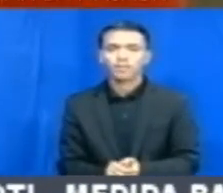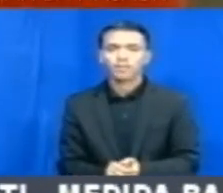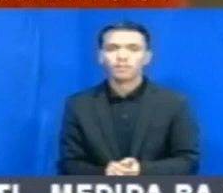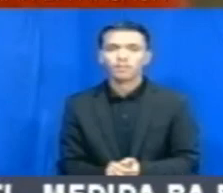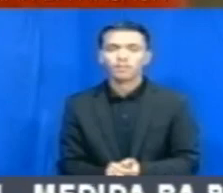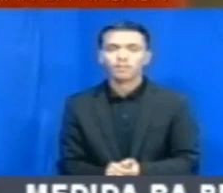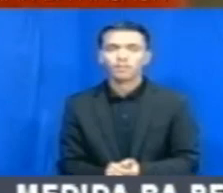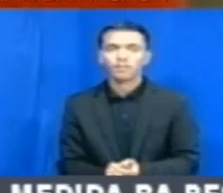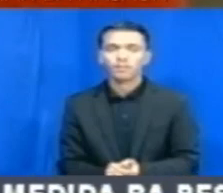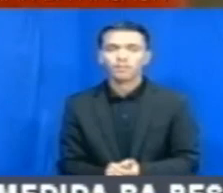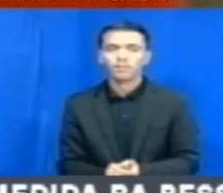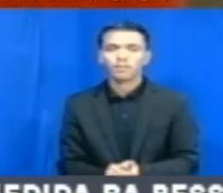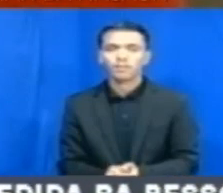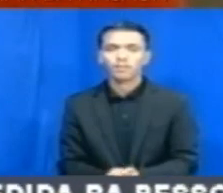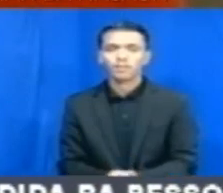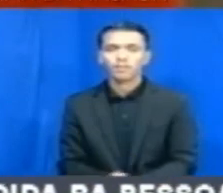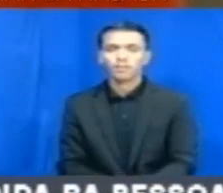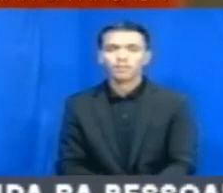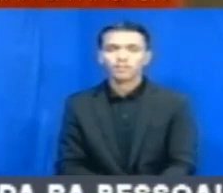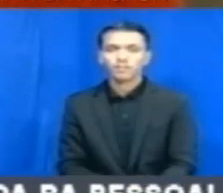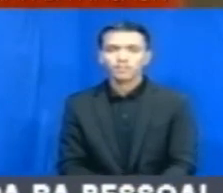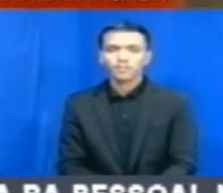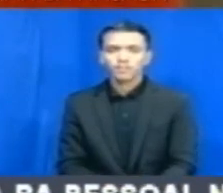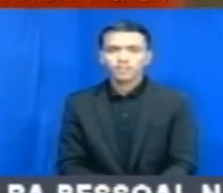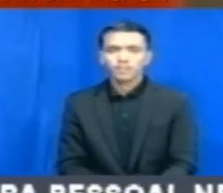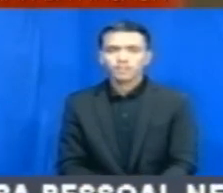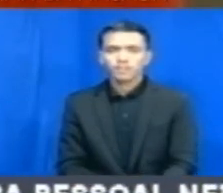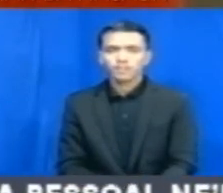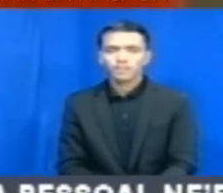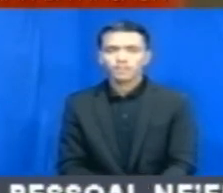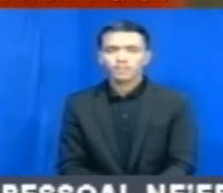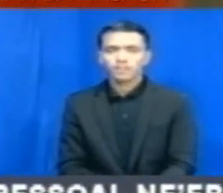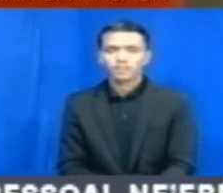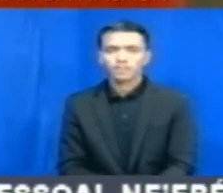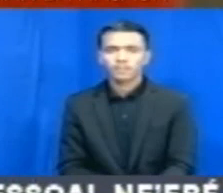lifestyle baru, sebuah kesempatan yang baru,